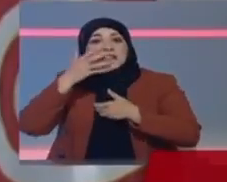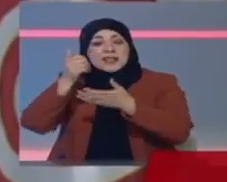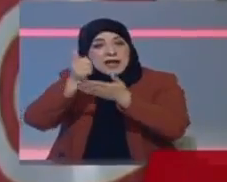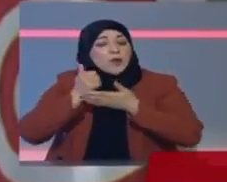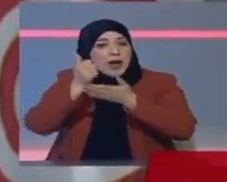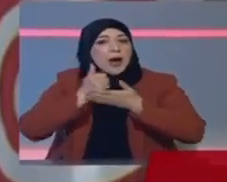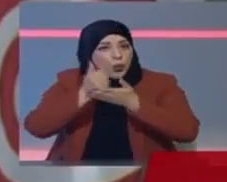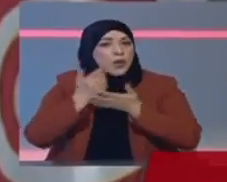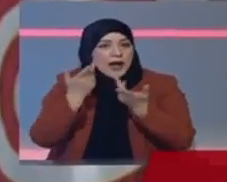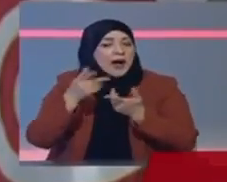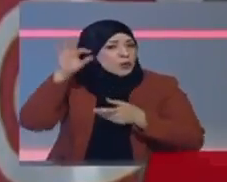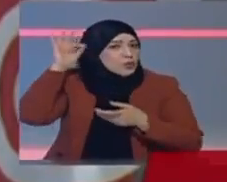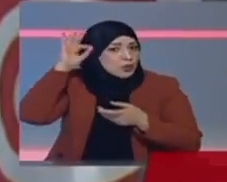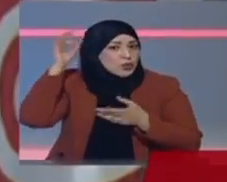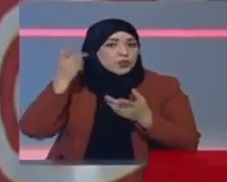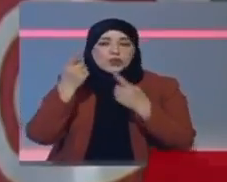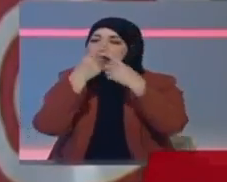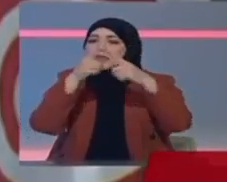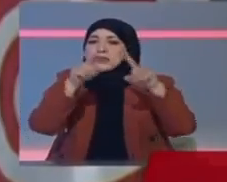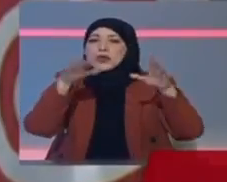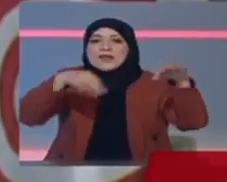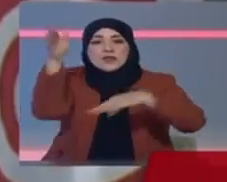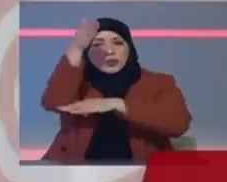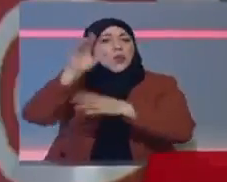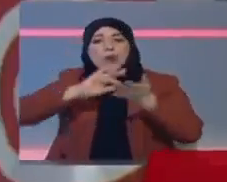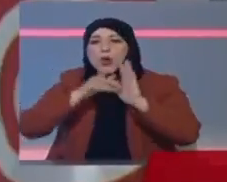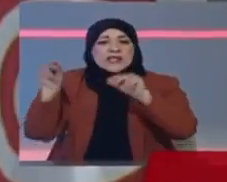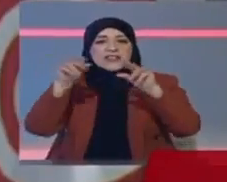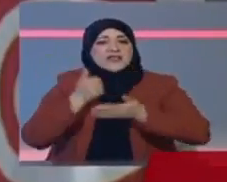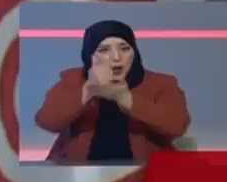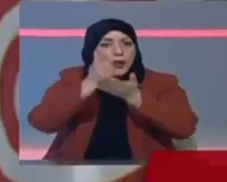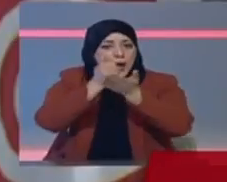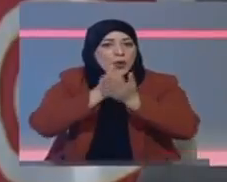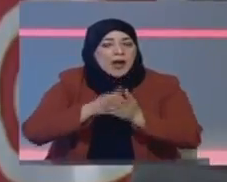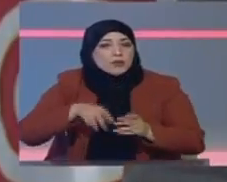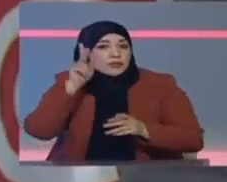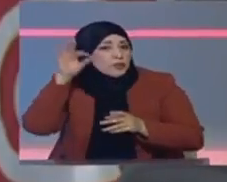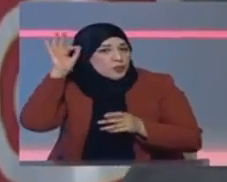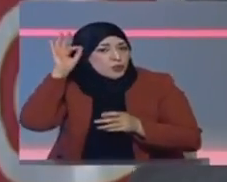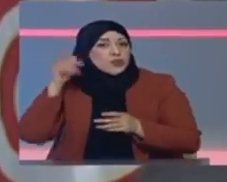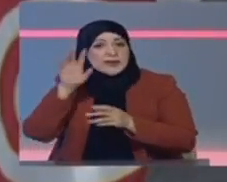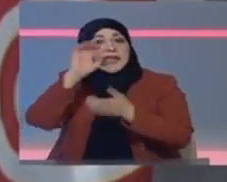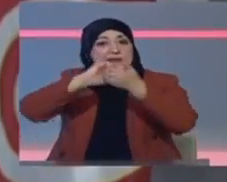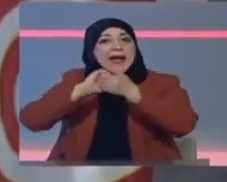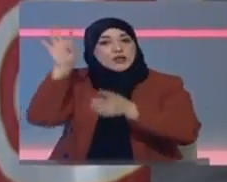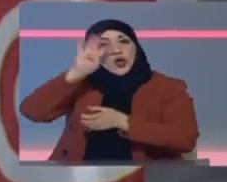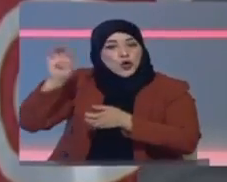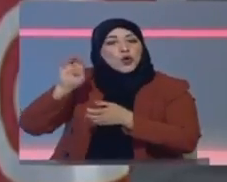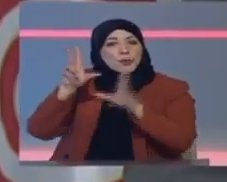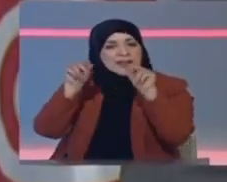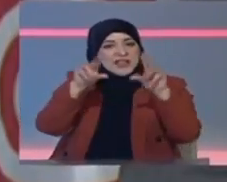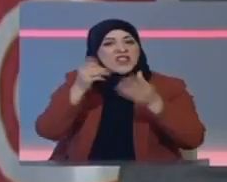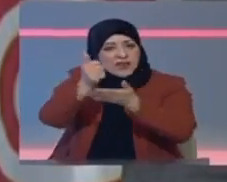وزاد يد المساعده على مختلف الدول الافريقيه ومن بينها تونس اه هناك تحركات لدى الاتحاد الاوروبي مصرف